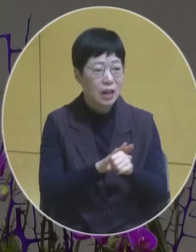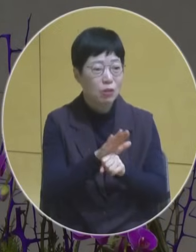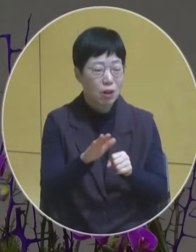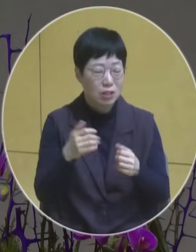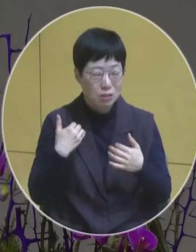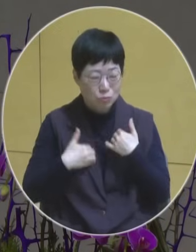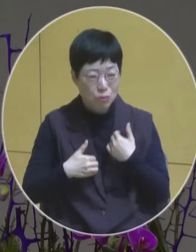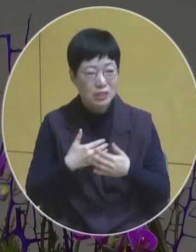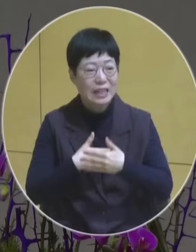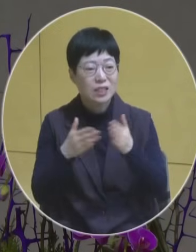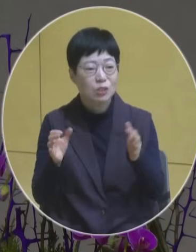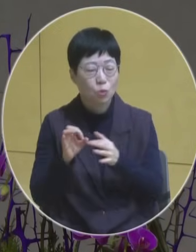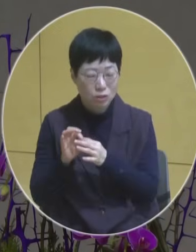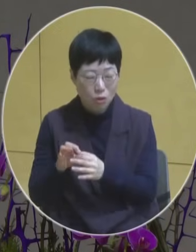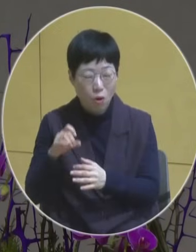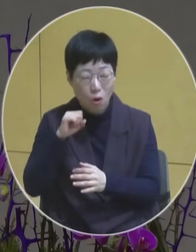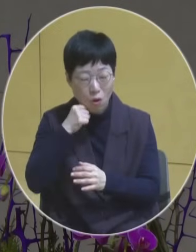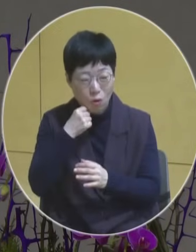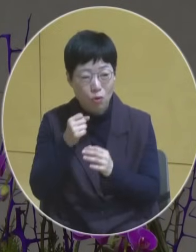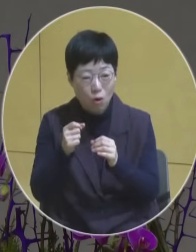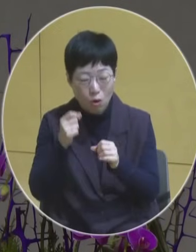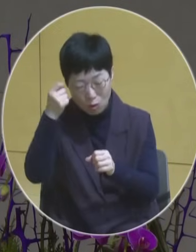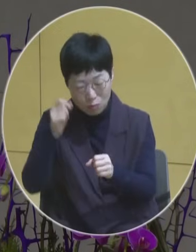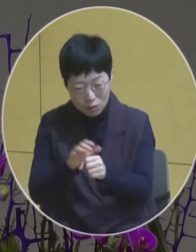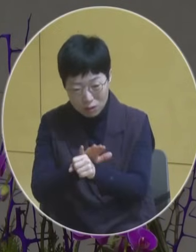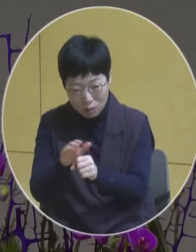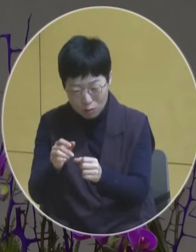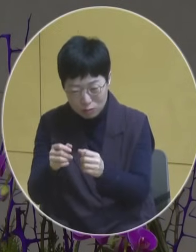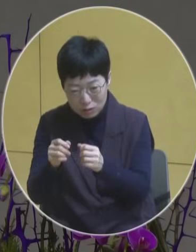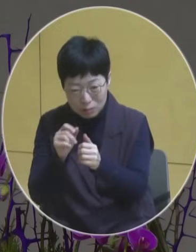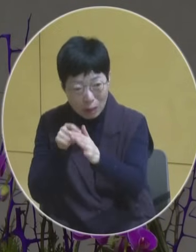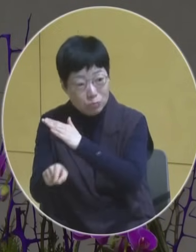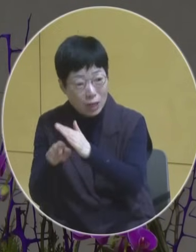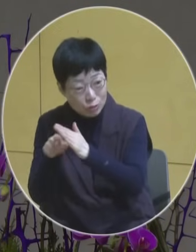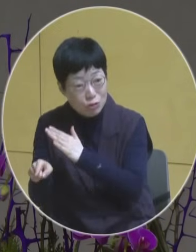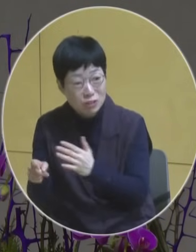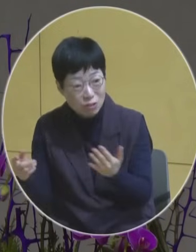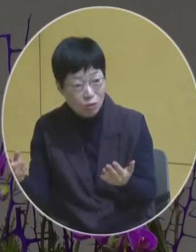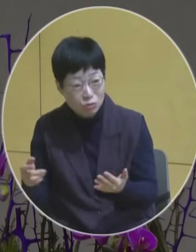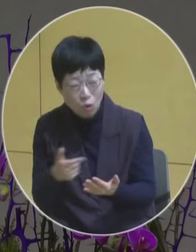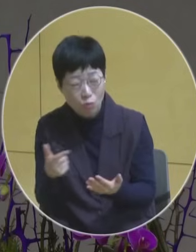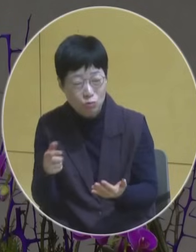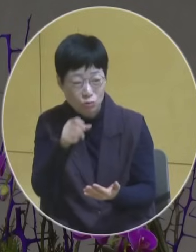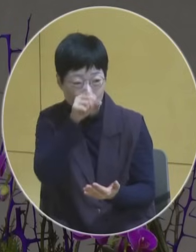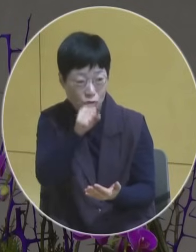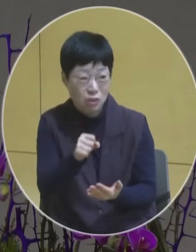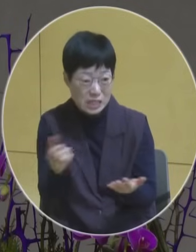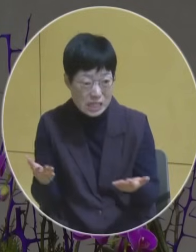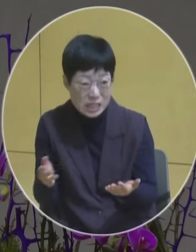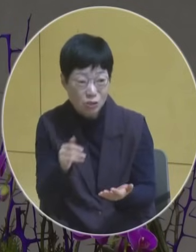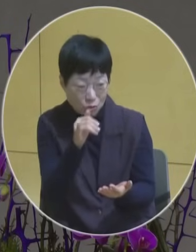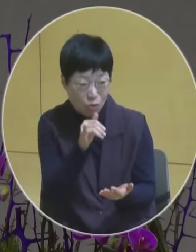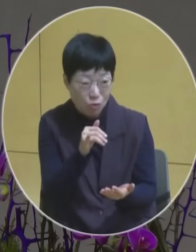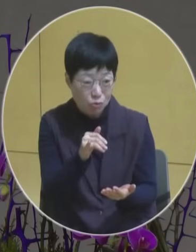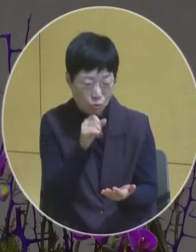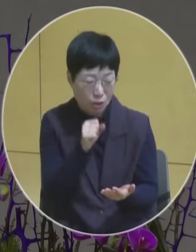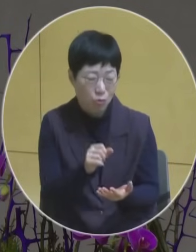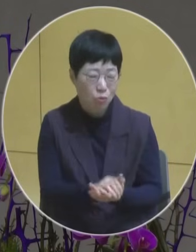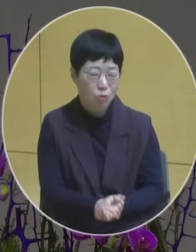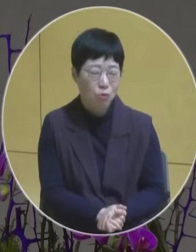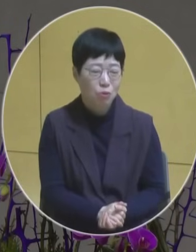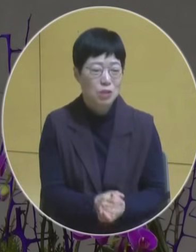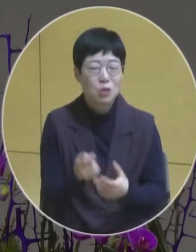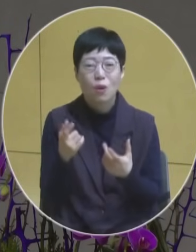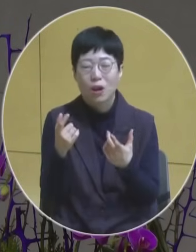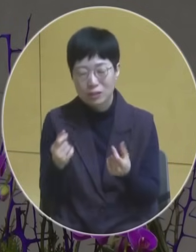기쁜 암상자를 통해서 어려운 이웃들을 구체적으로 찾아갈 수 있는 그런 길들이 열려져서 참 좋겠다고 이제 그런 얘기를 하면서,